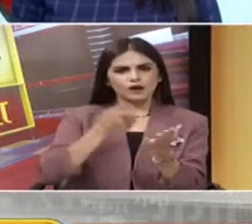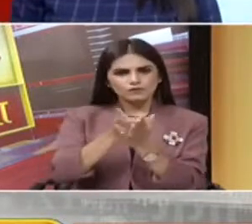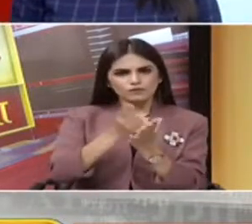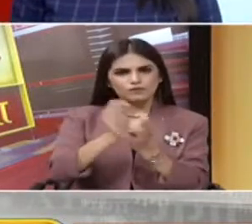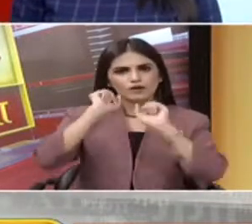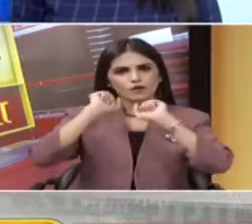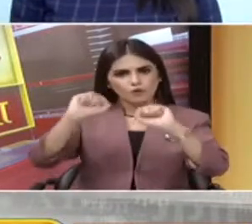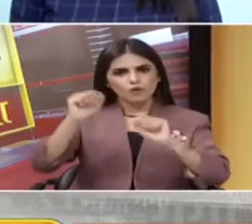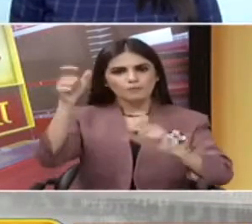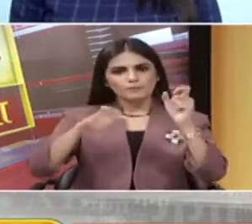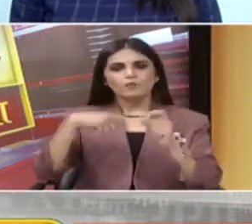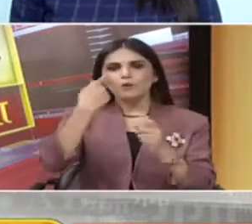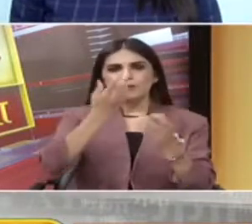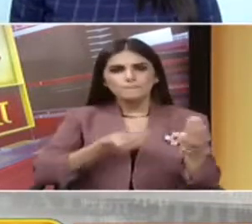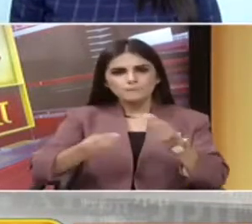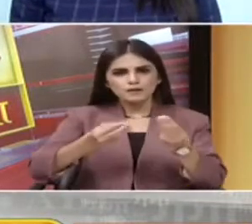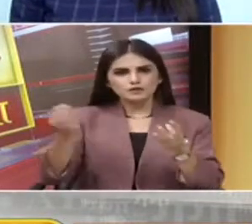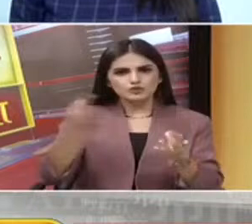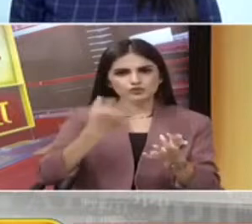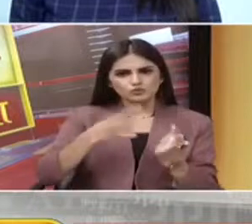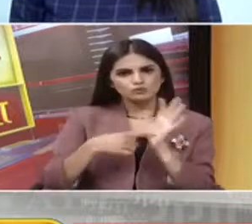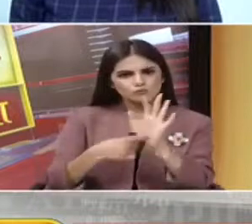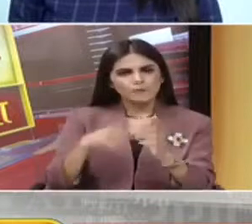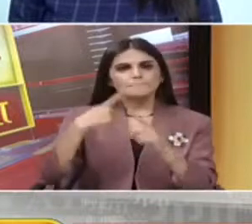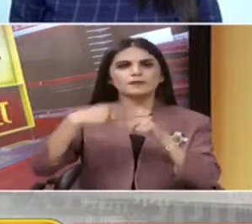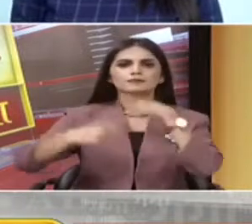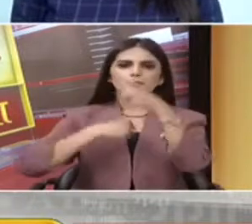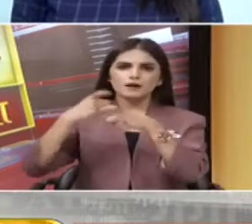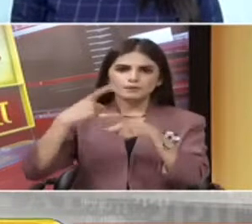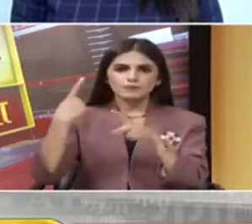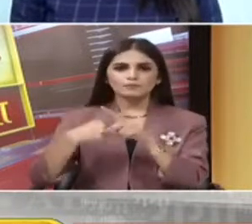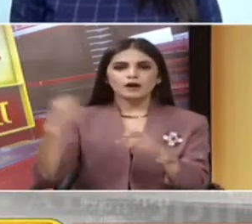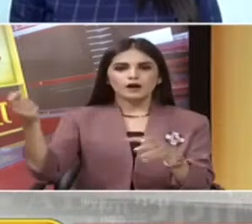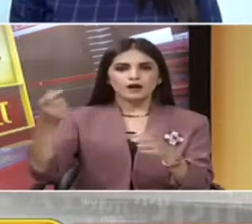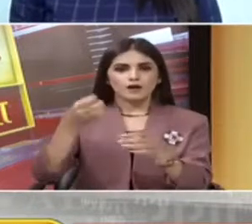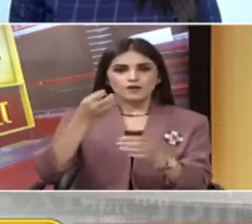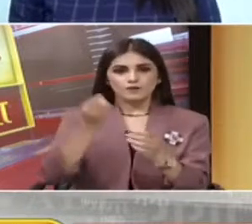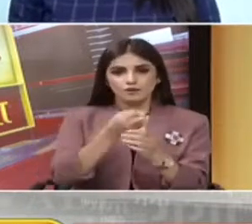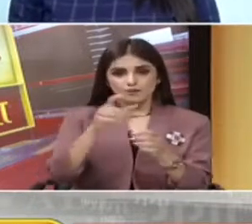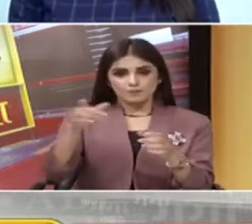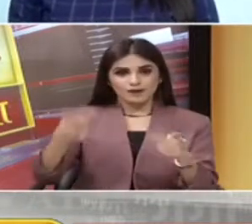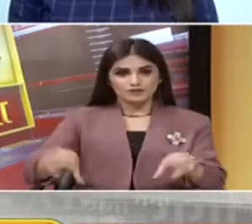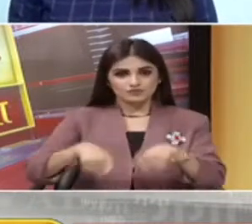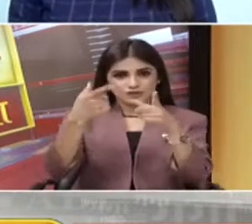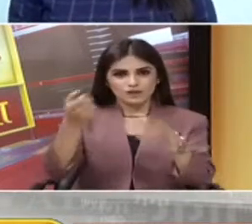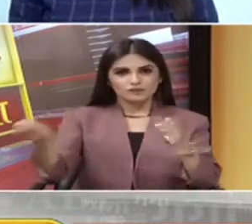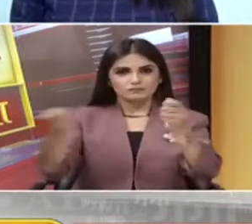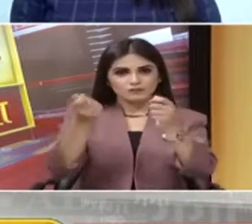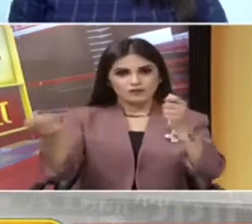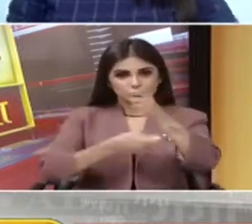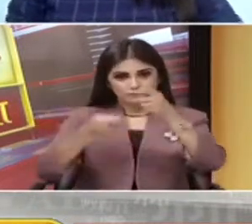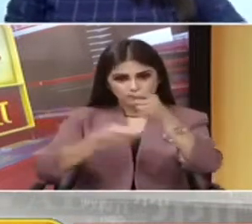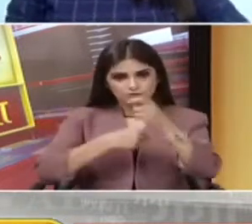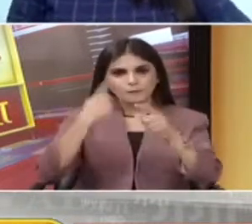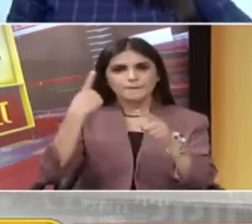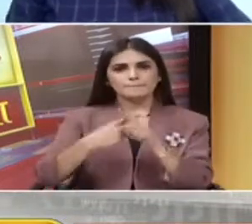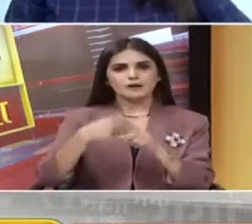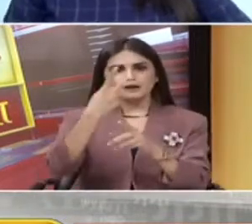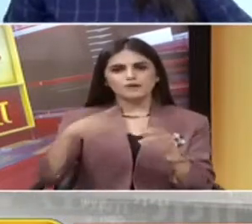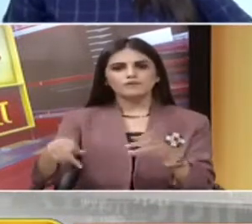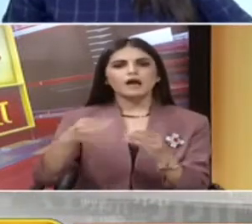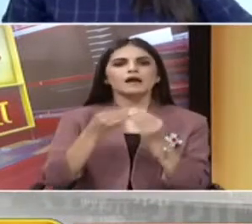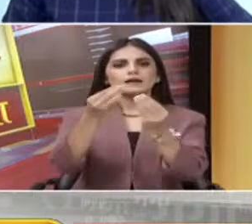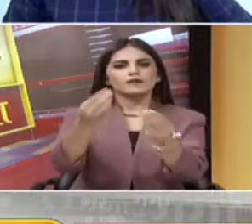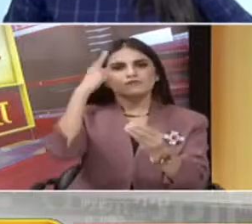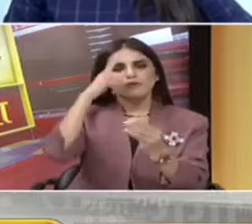कृषि उद्यमियों स्टॉप्स कृषि क्षेत्र की कंपनियों और कटाई के बाद फसल प्रबंधन में किसान समूहों की मदद के